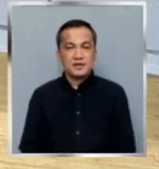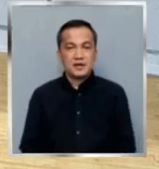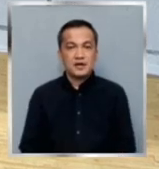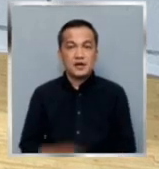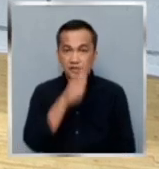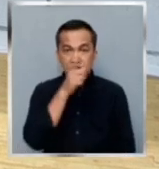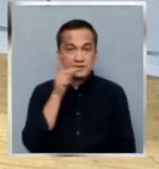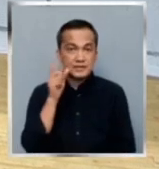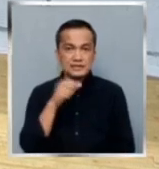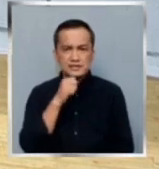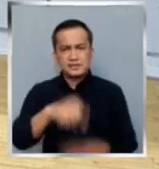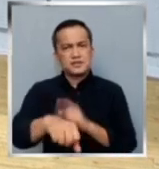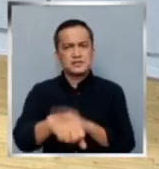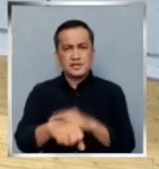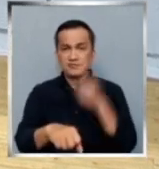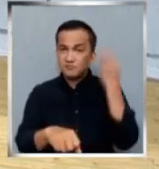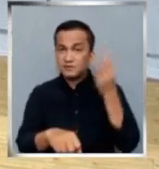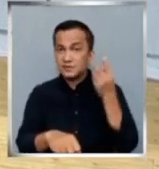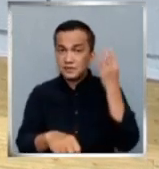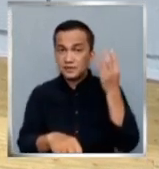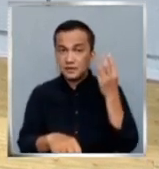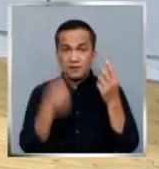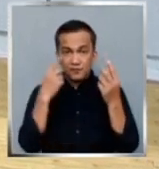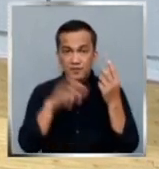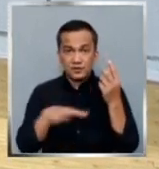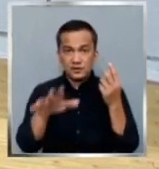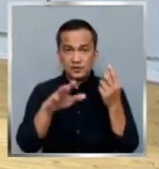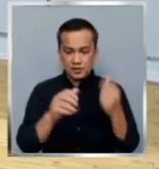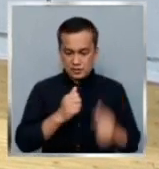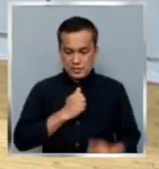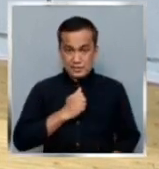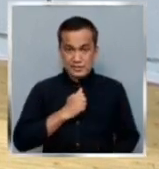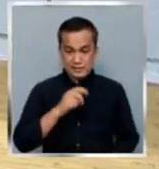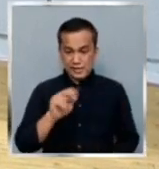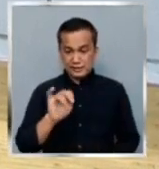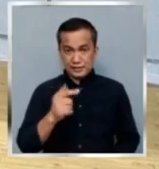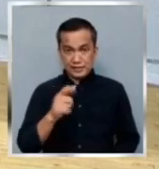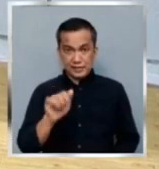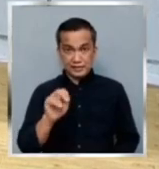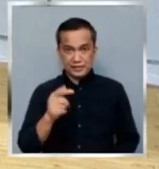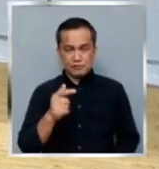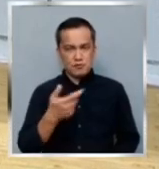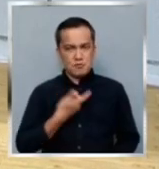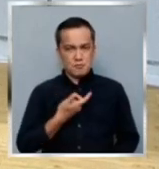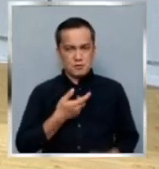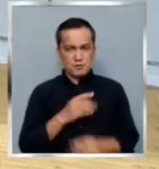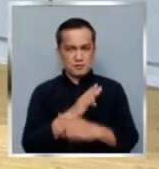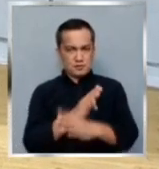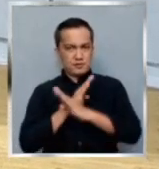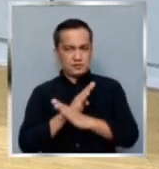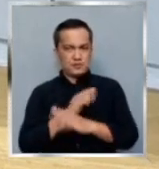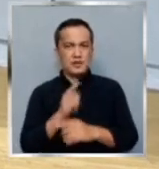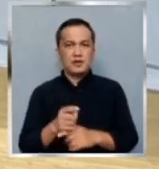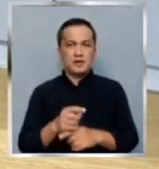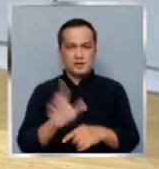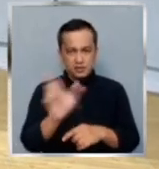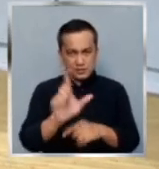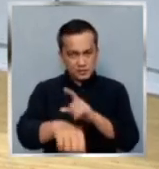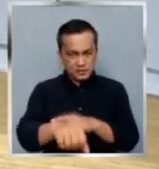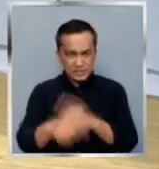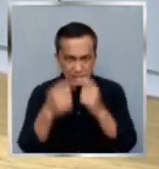ng pagninilay-nilay para sa mga antingero o yung mga gumagamit ng anting-anting. Panahon din ito para subukin ang di